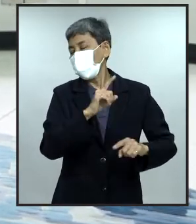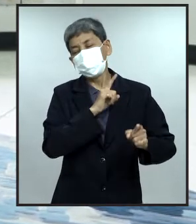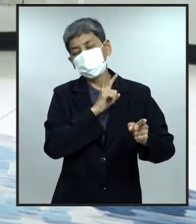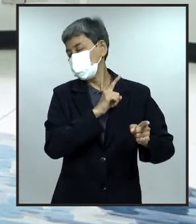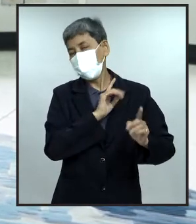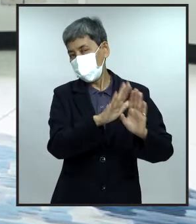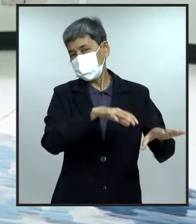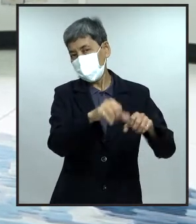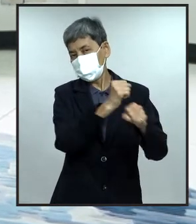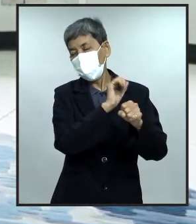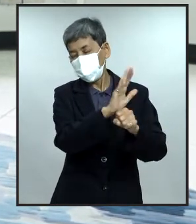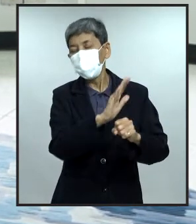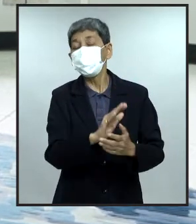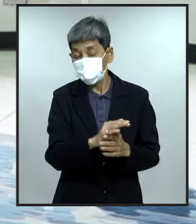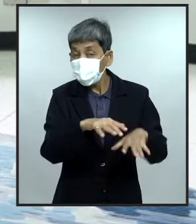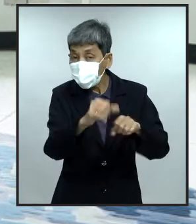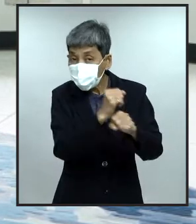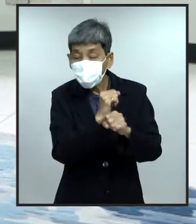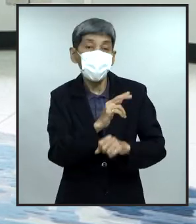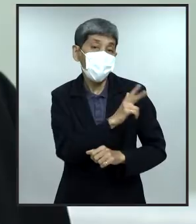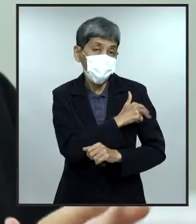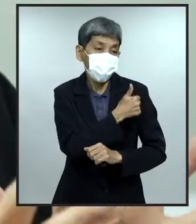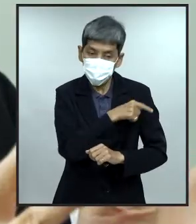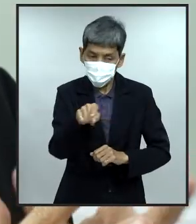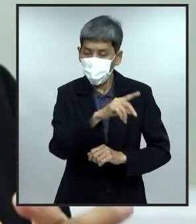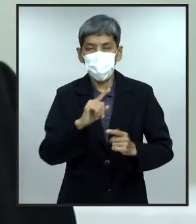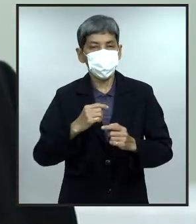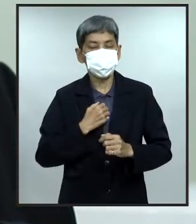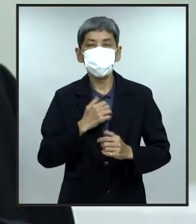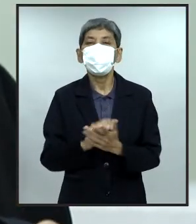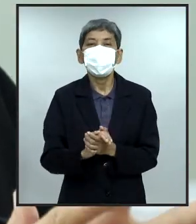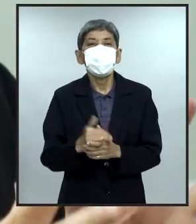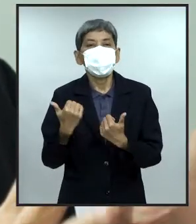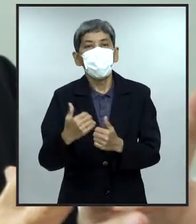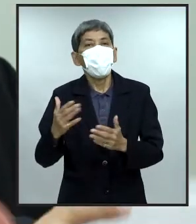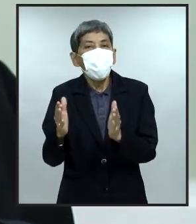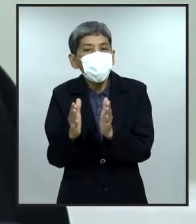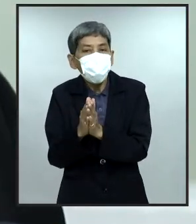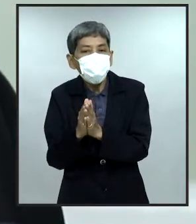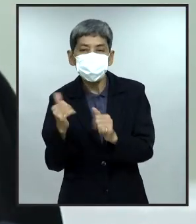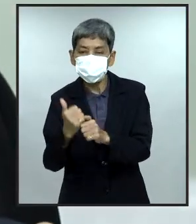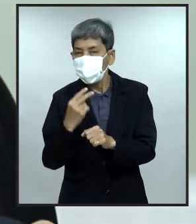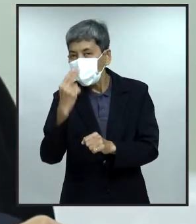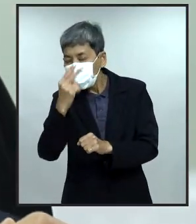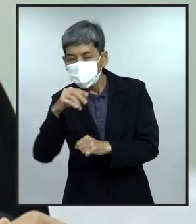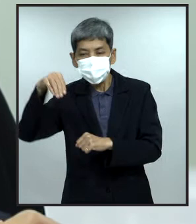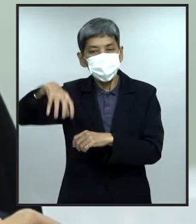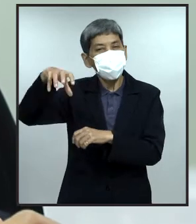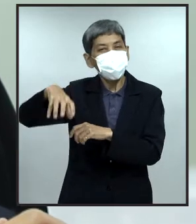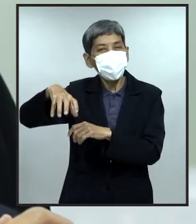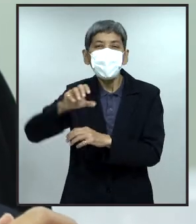นะครับกับทางด้านคุณหมอกับบ้านสิรินธรที่จะไปดูตรงนั้นนะครับเพ